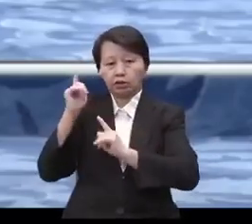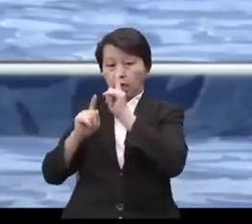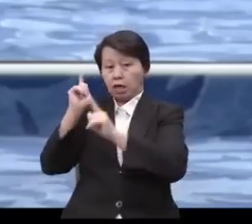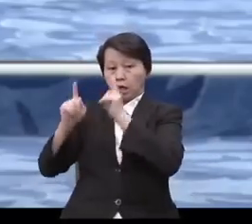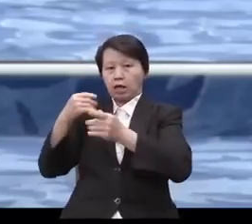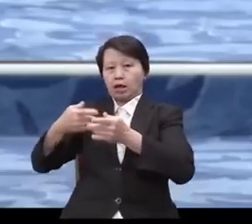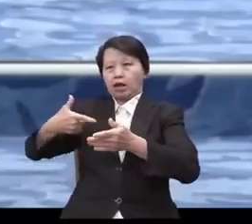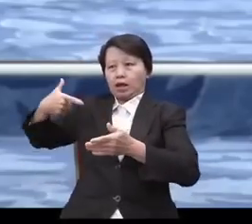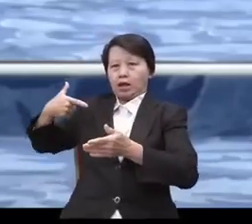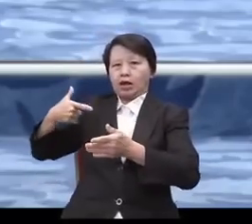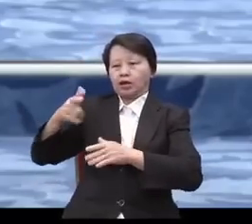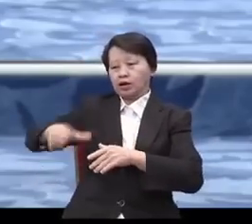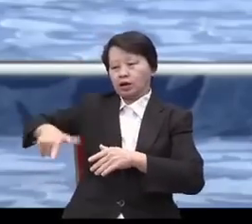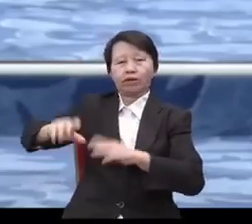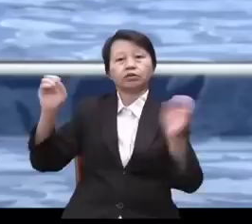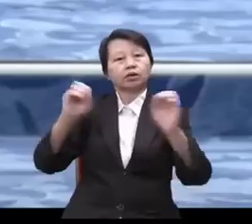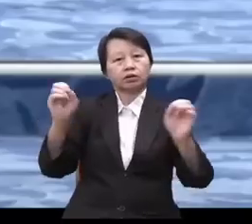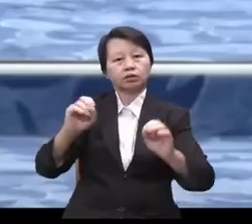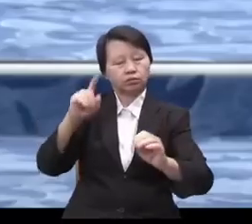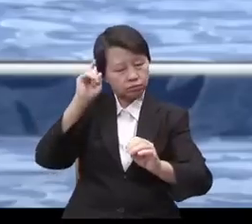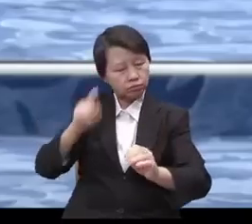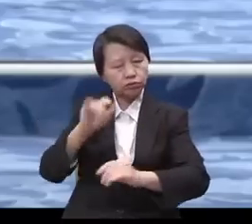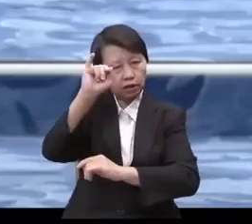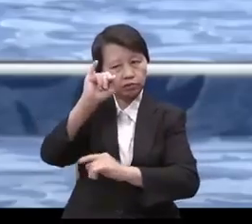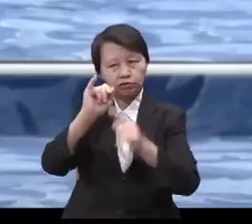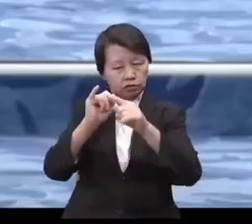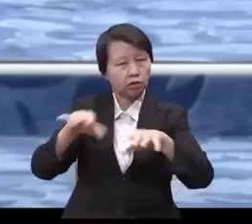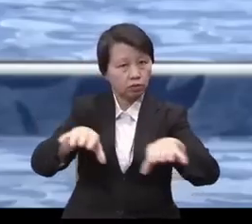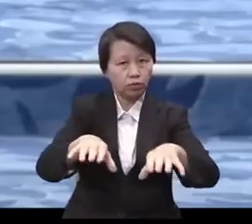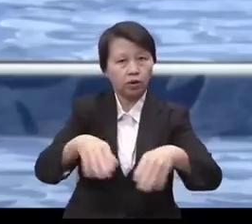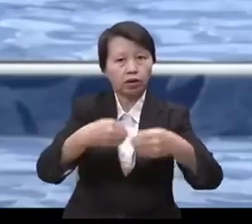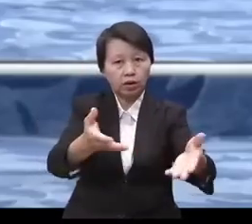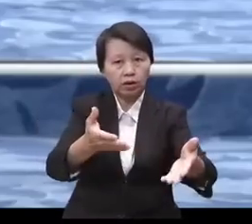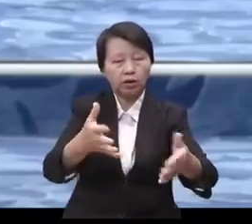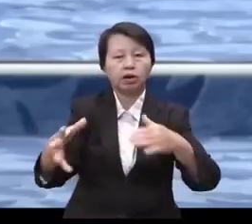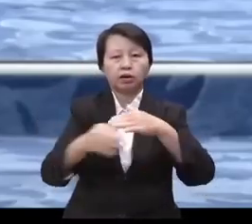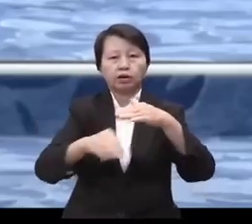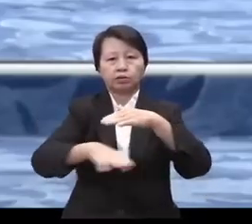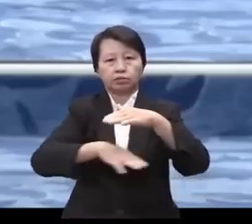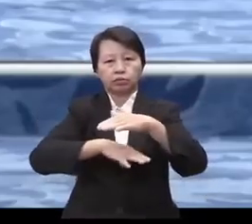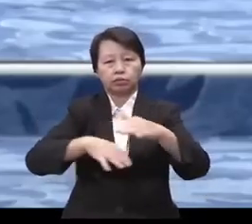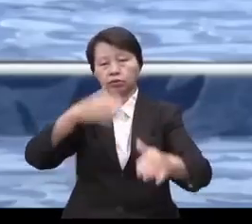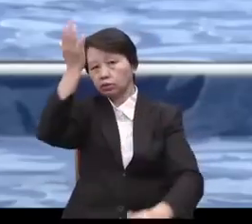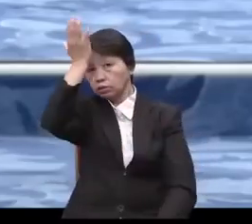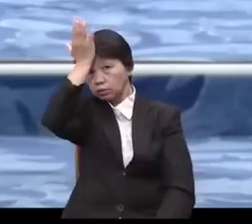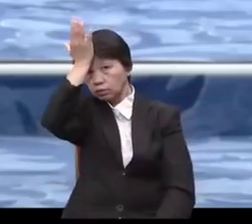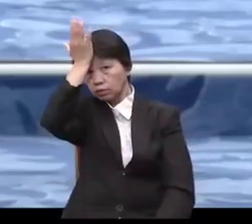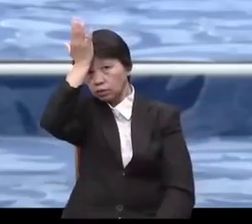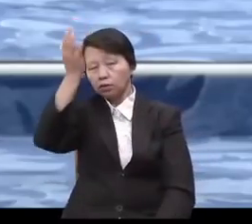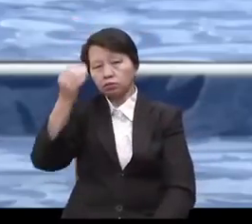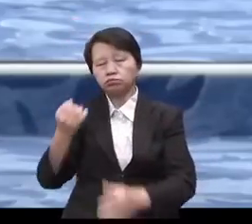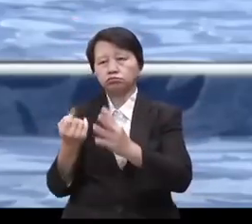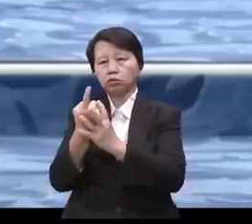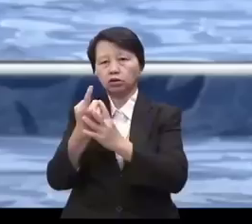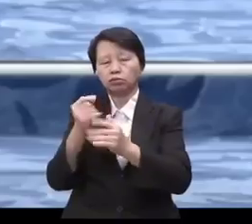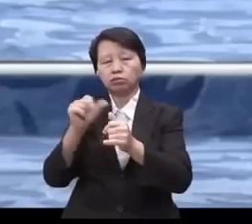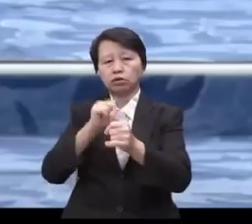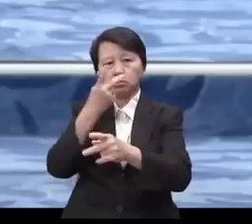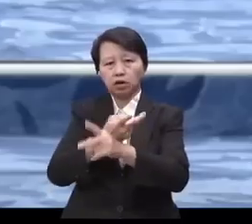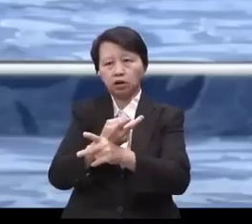lengahkan. Malah dalam kembara kebaruli yang mulia yang di-Pertuan Agong, hal ini dibangkitkan tiap kali